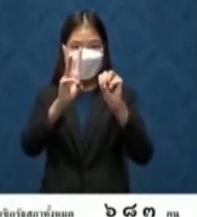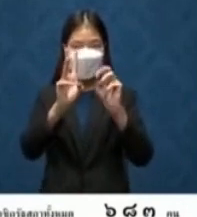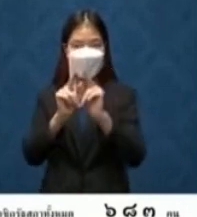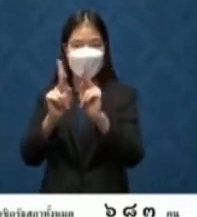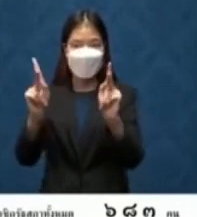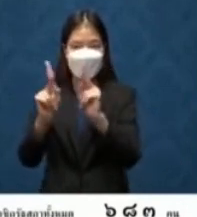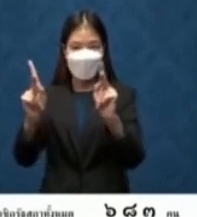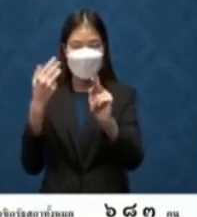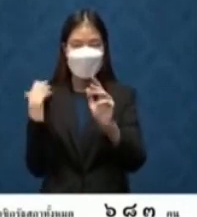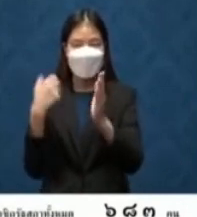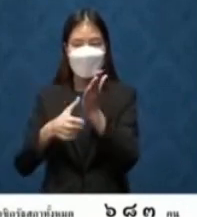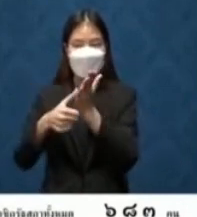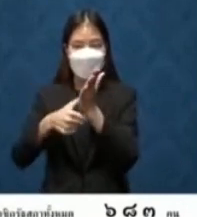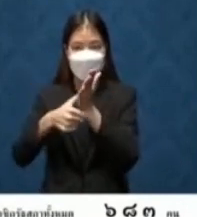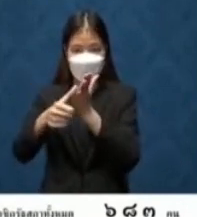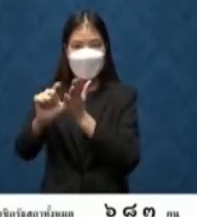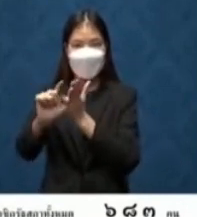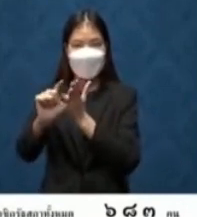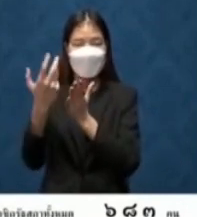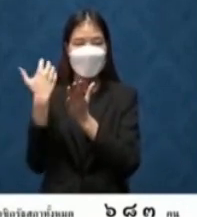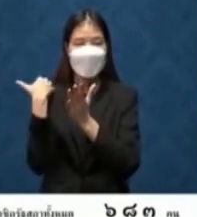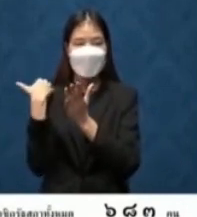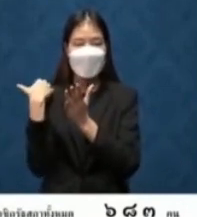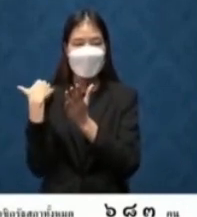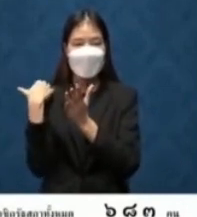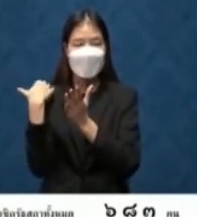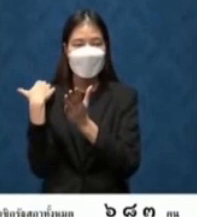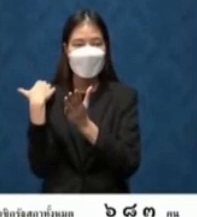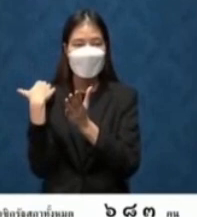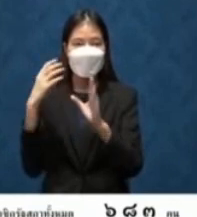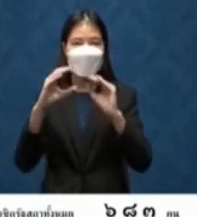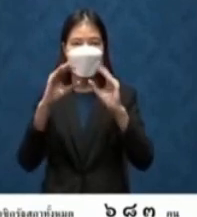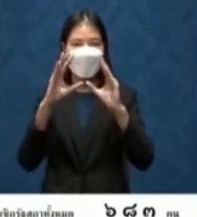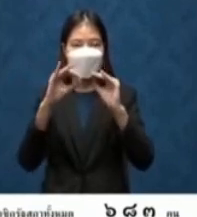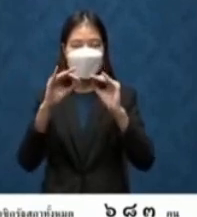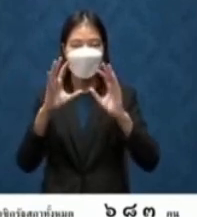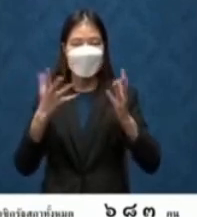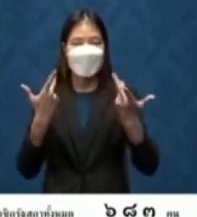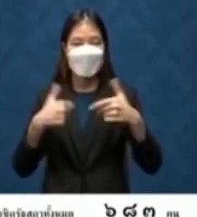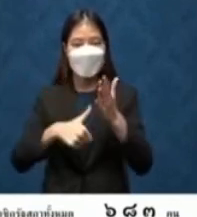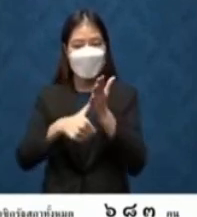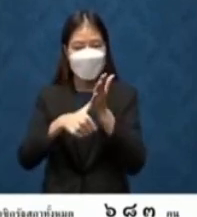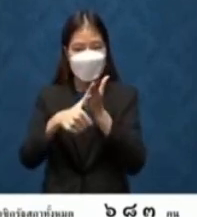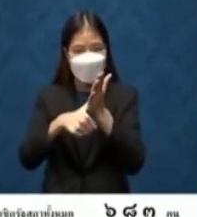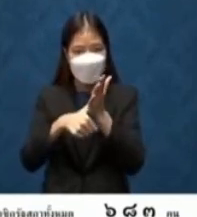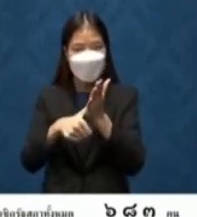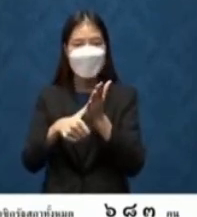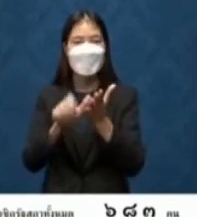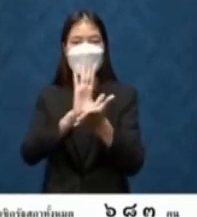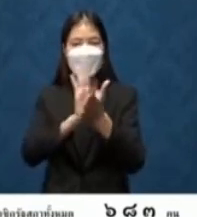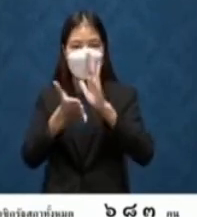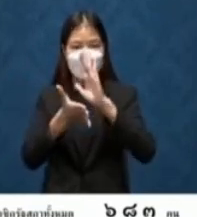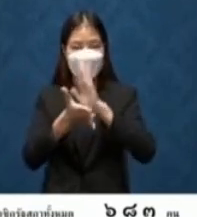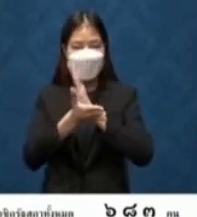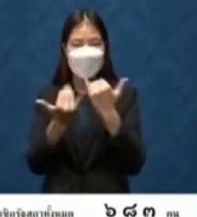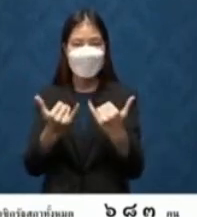เนื่องจากมาตรา6คณะกรรมาธิการมีการแก้ไขจึงต้องขอมติที่ประชุมก่อนว่าจะเห็นควร